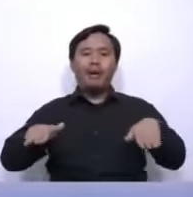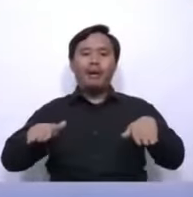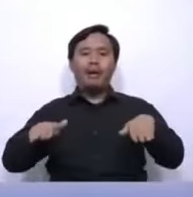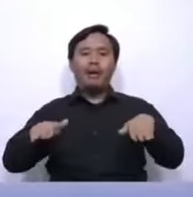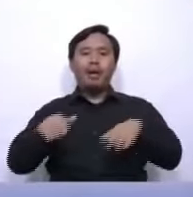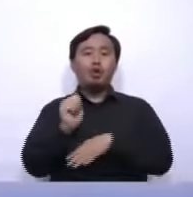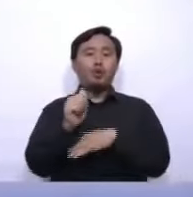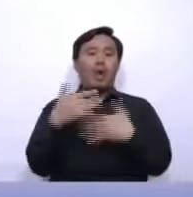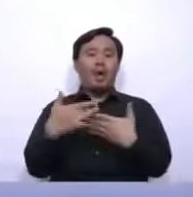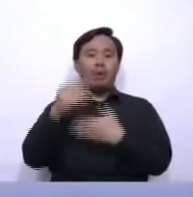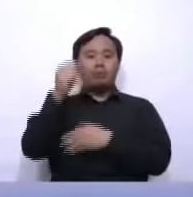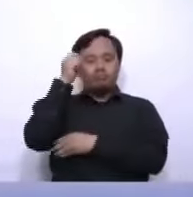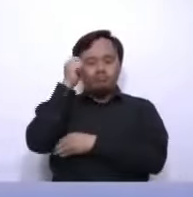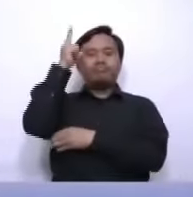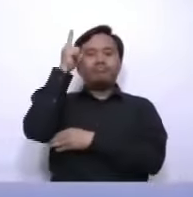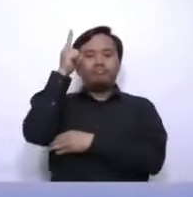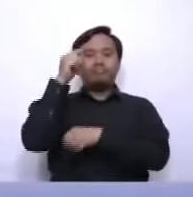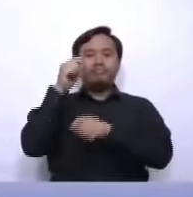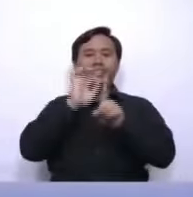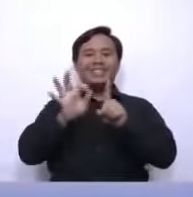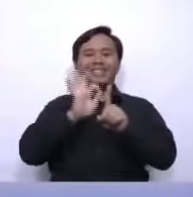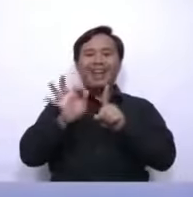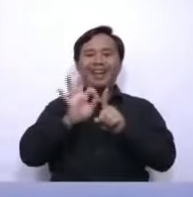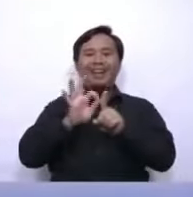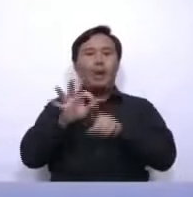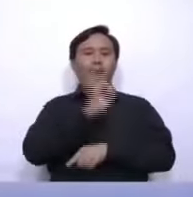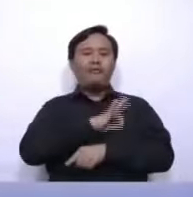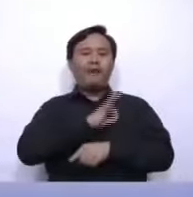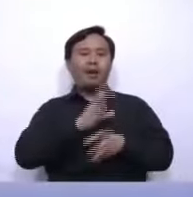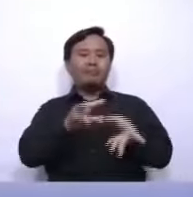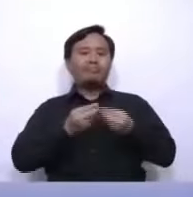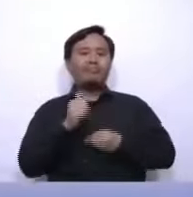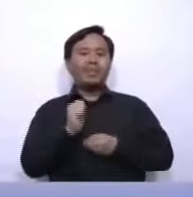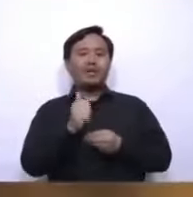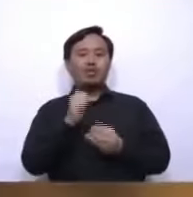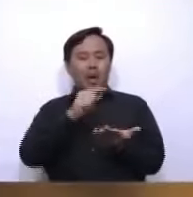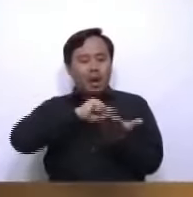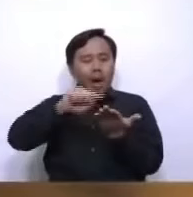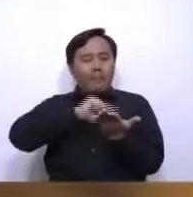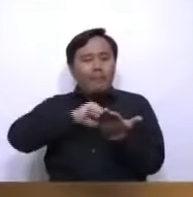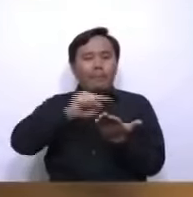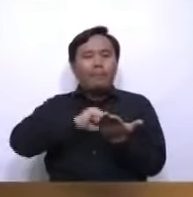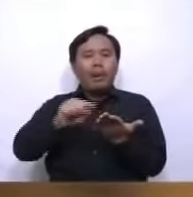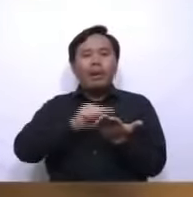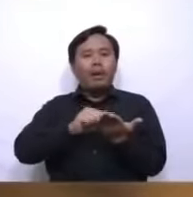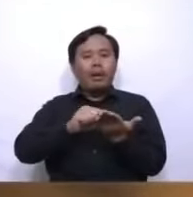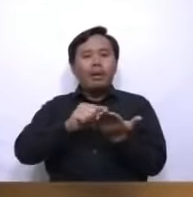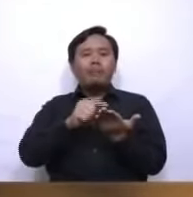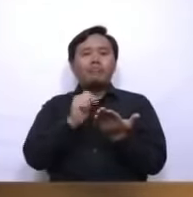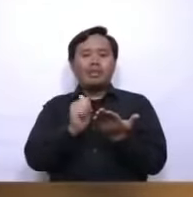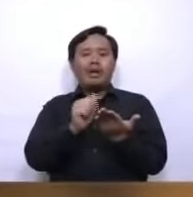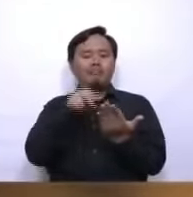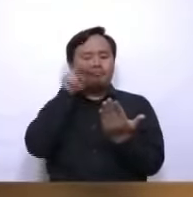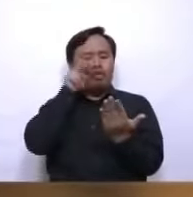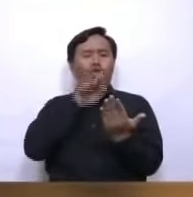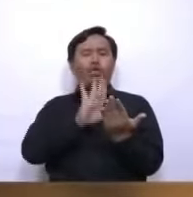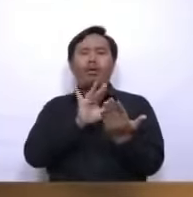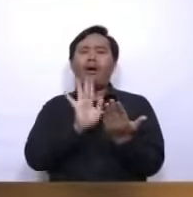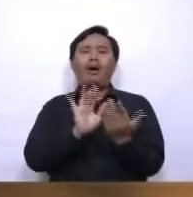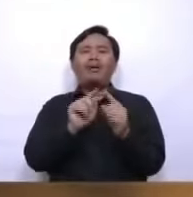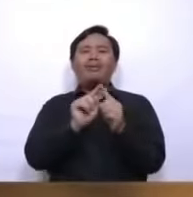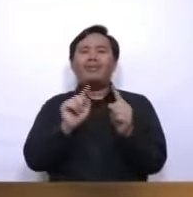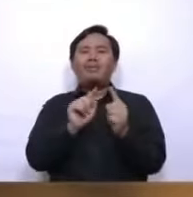mereka melek digital dan mampu memanfaatkan HP-HP mereka untuk hal-hal yang produktif. Bukan hanya untuk